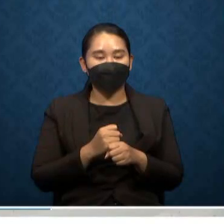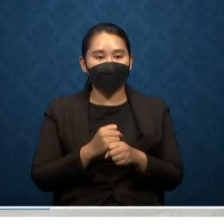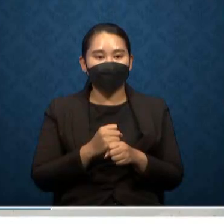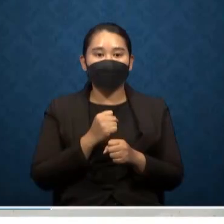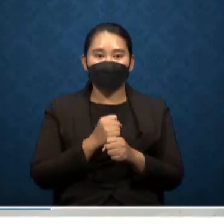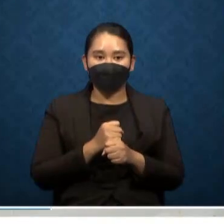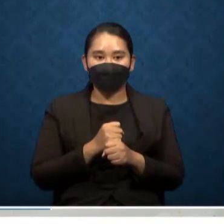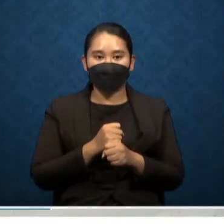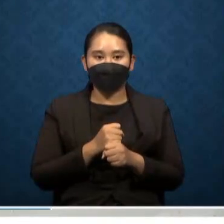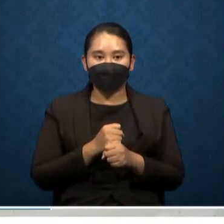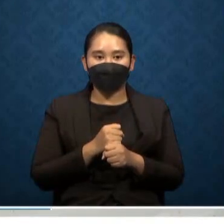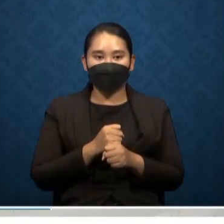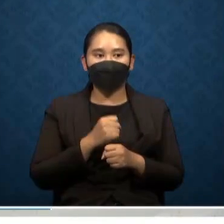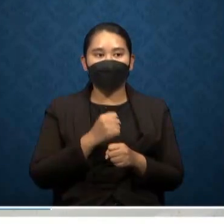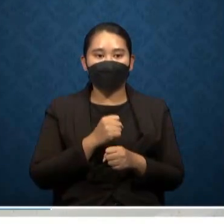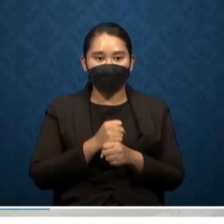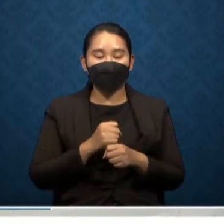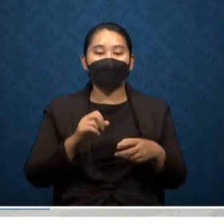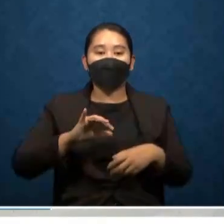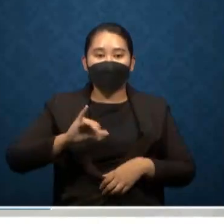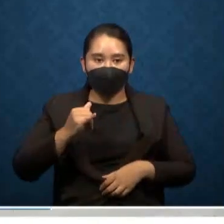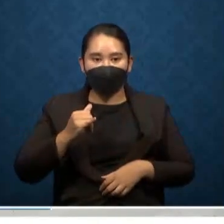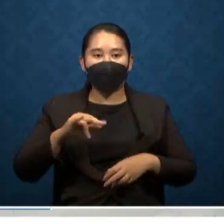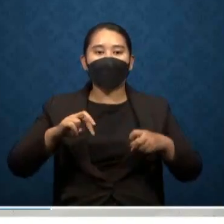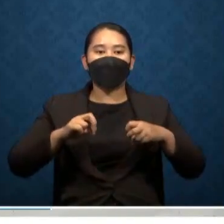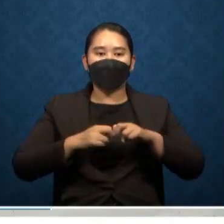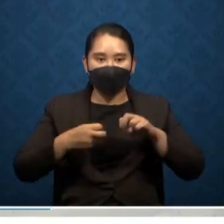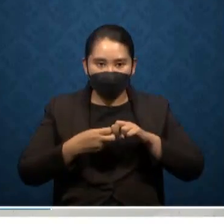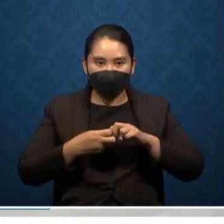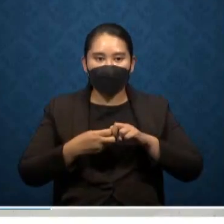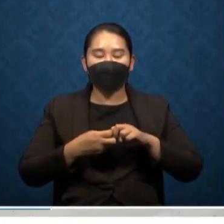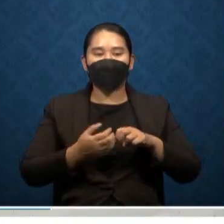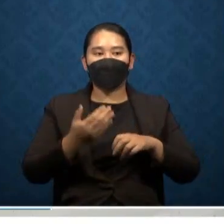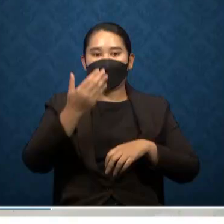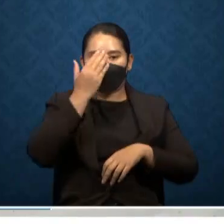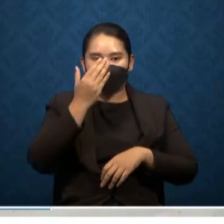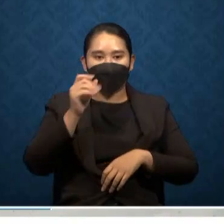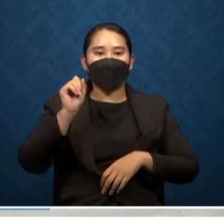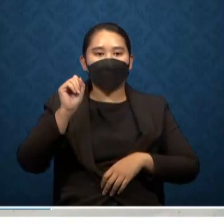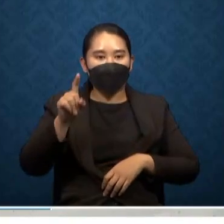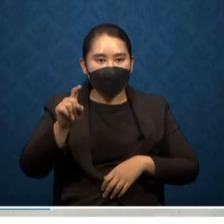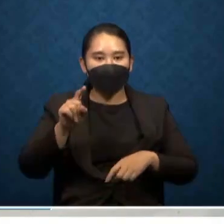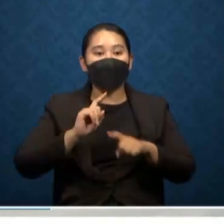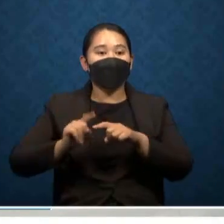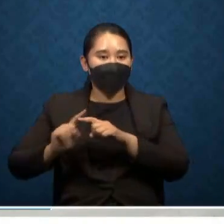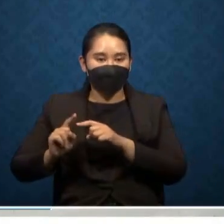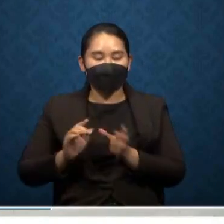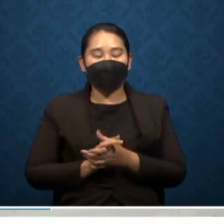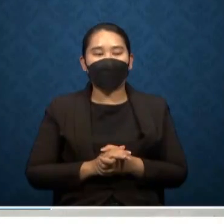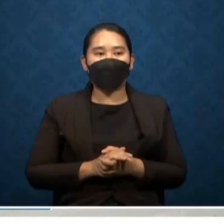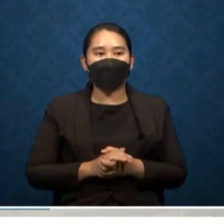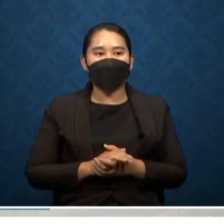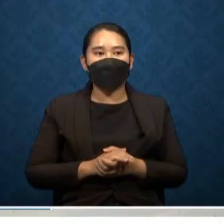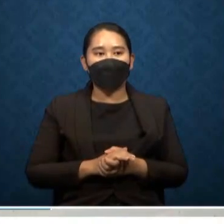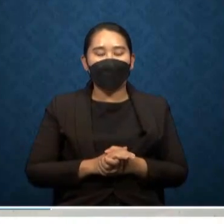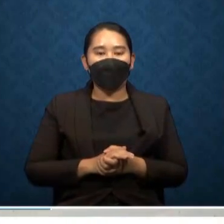เตรียมรับสถานการณ์ของการเปลี่ยนแปลงสภาวะภูมิอากาศเพราะอีกด้านนึงคือเรื่